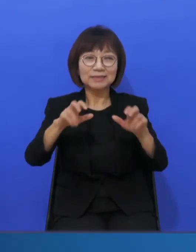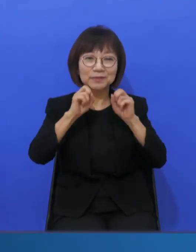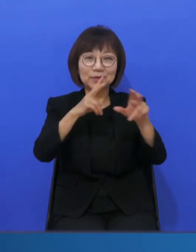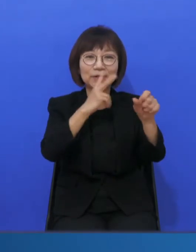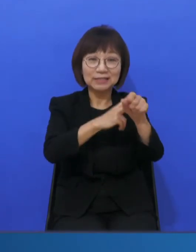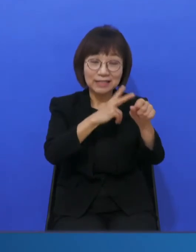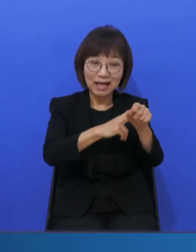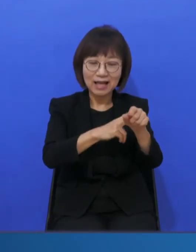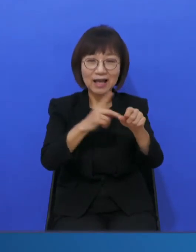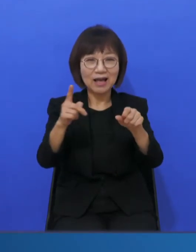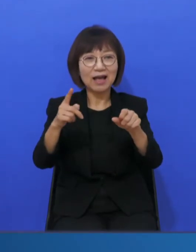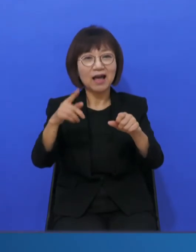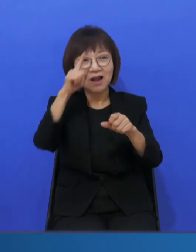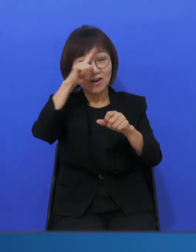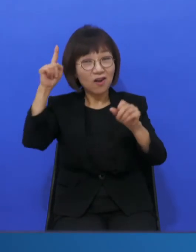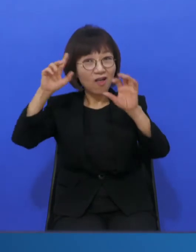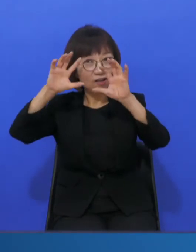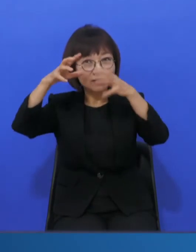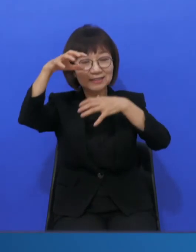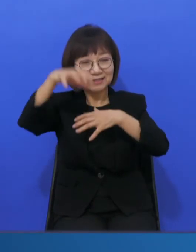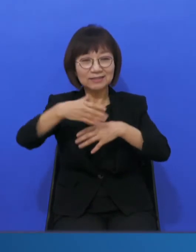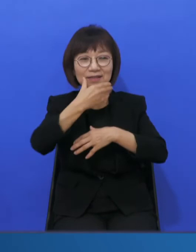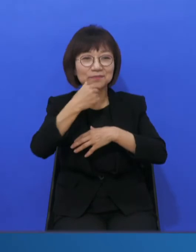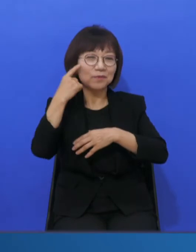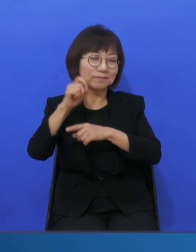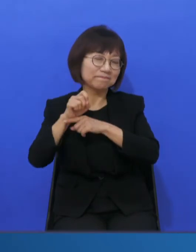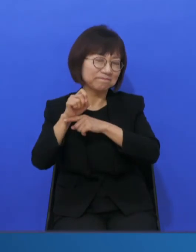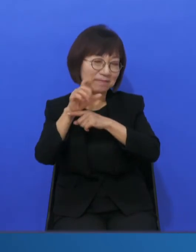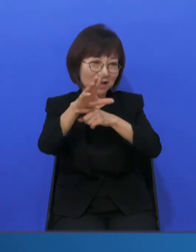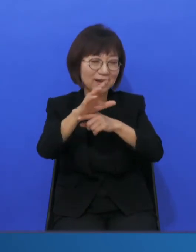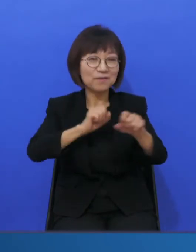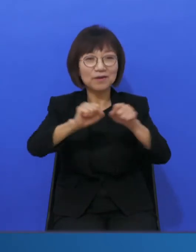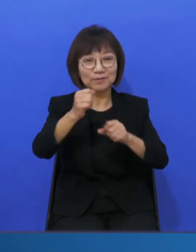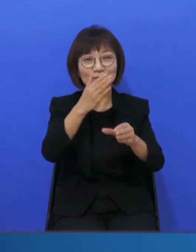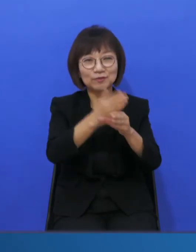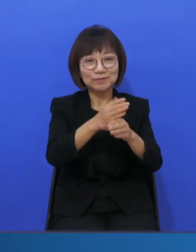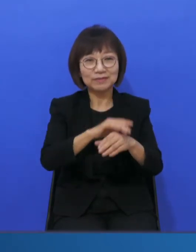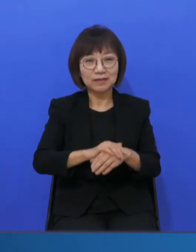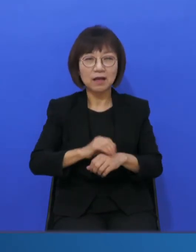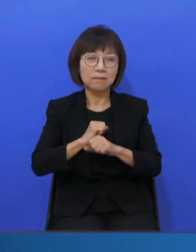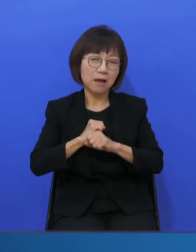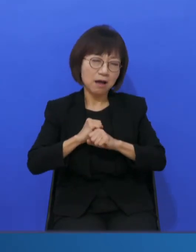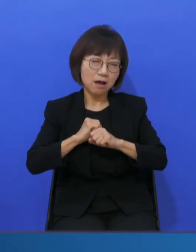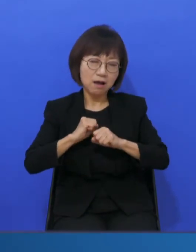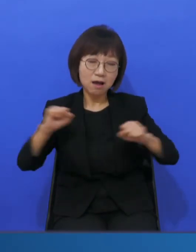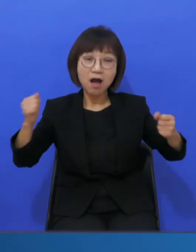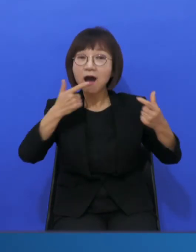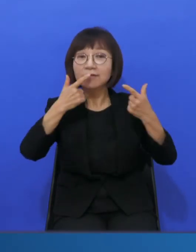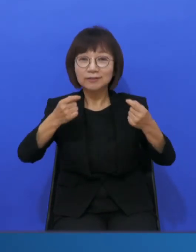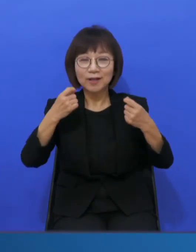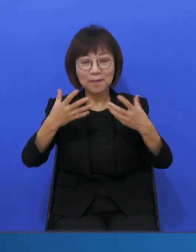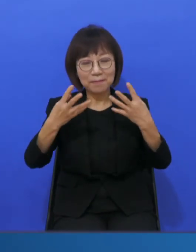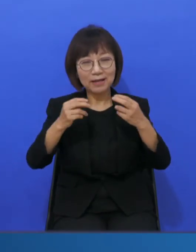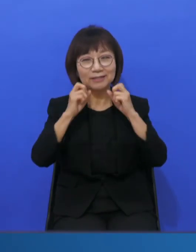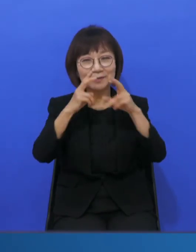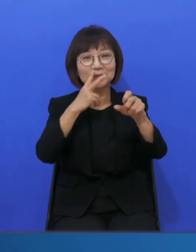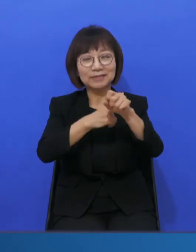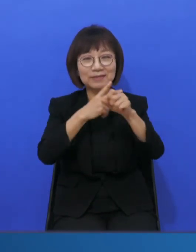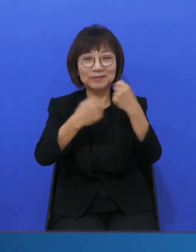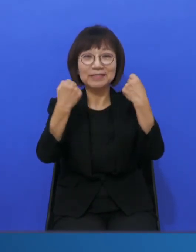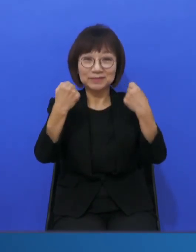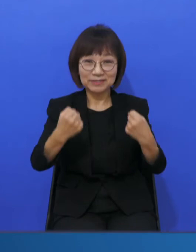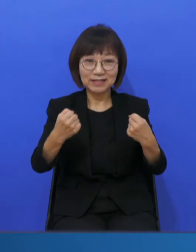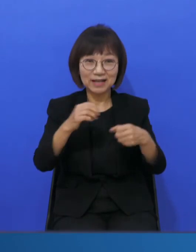현지인 선교사가 러시아에서 복음의 빛을 비추고 있습니다. 러시아의 넓은 면적만큼 많은 선교사님이